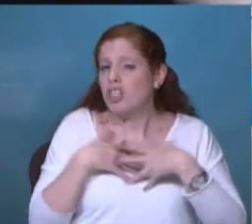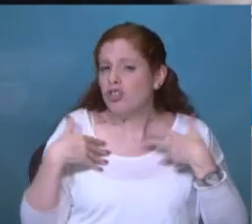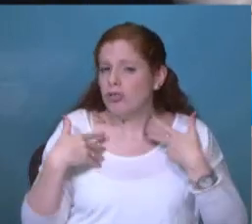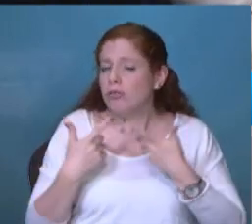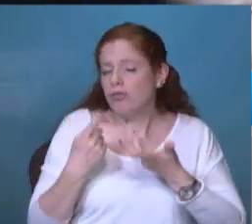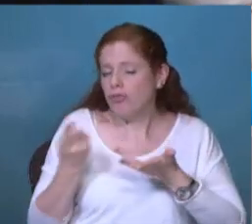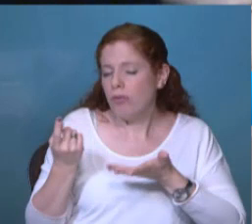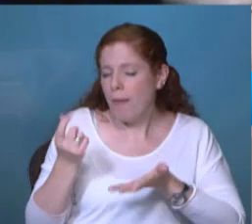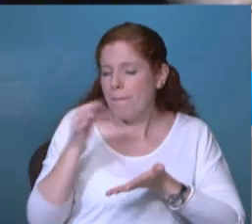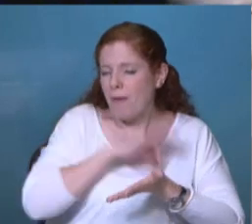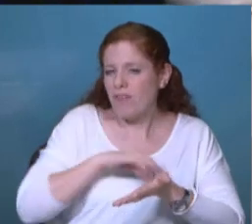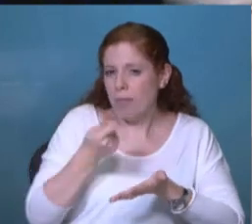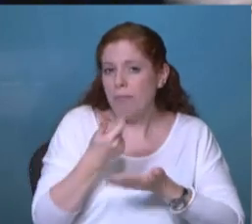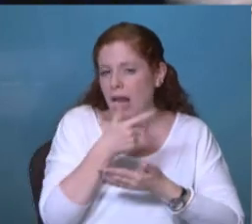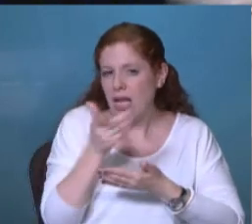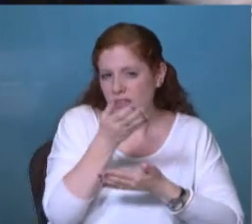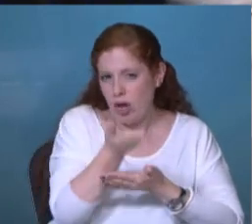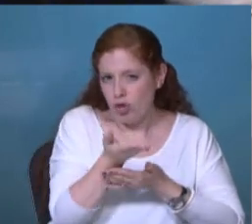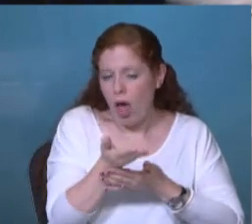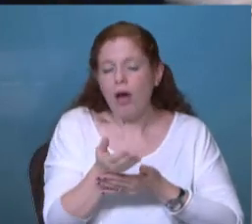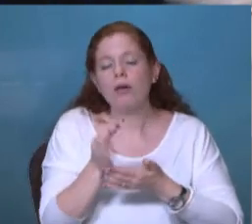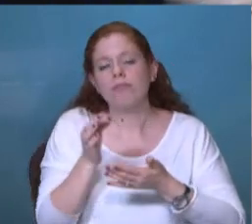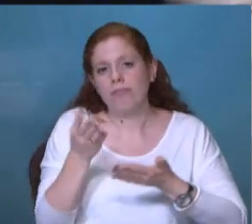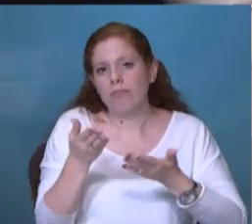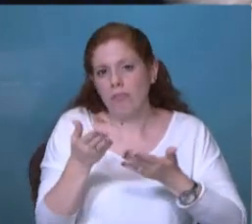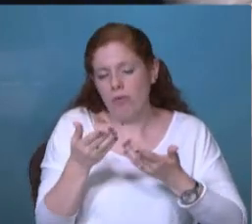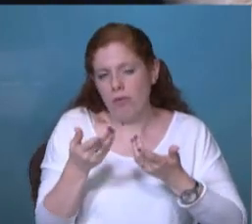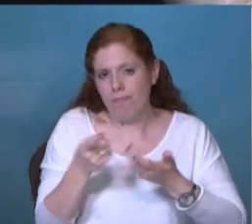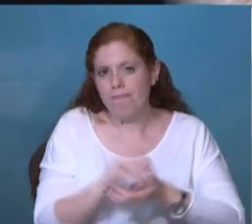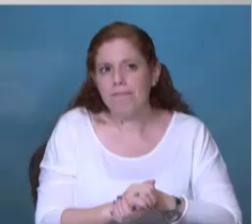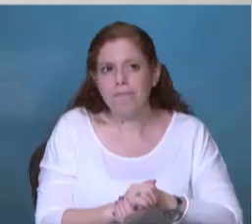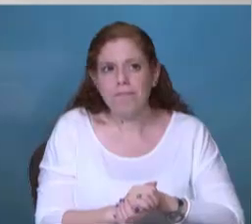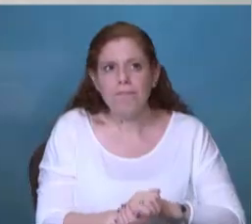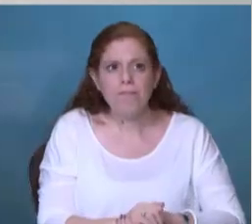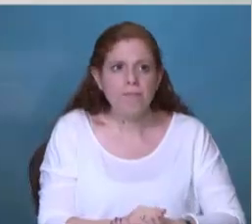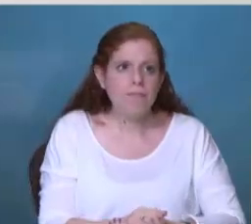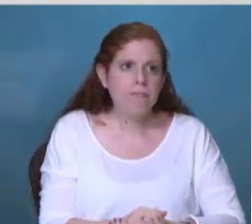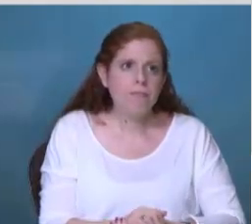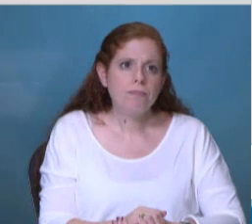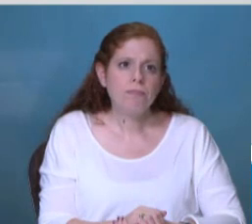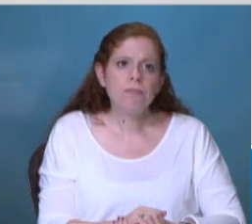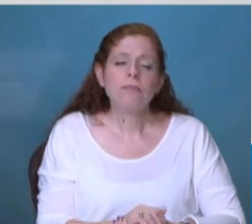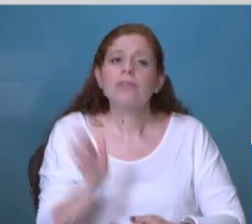סיבוב. הנה הכתבה של הדס גרינברג, של עופר חלפון ושל מורן שכניק. היי, hey, שלום. כמה זה לכפר